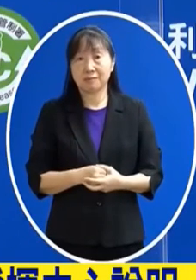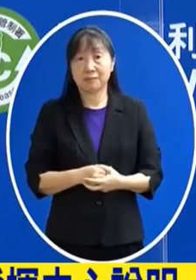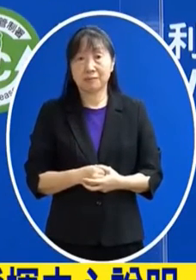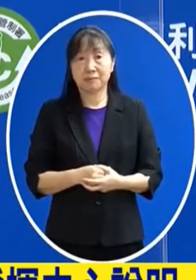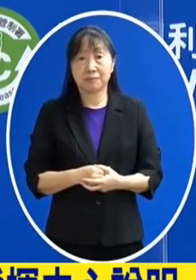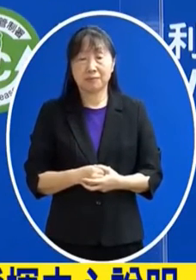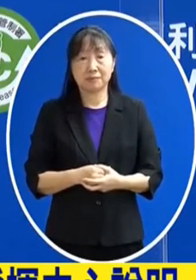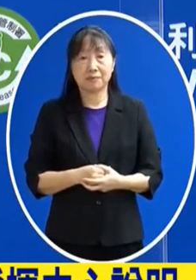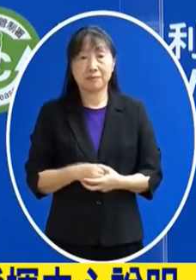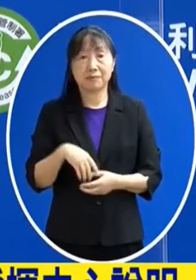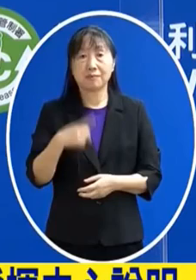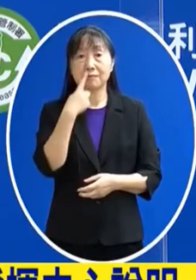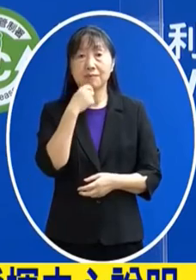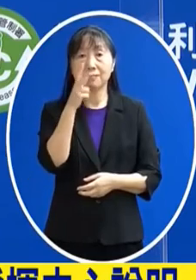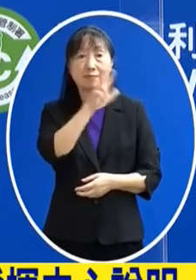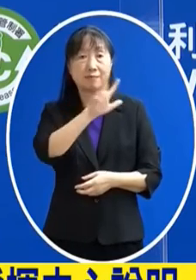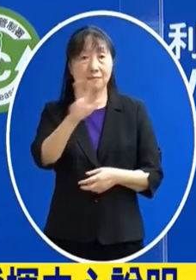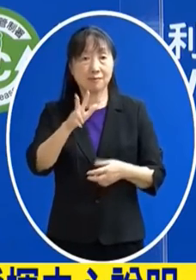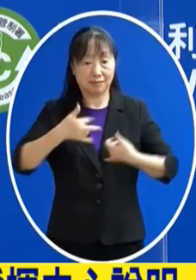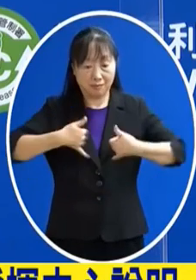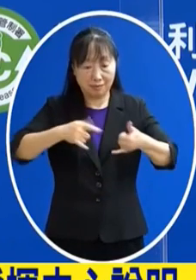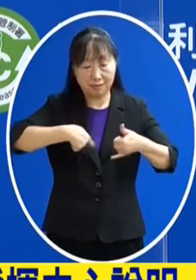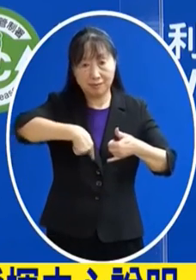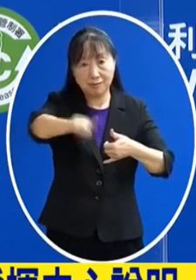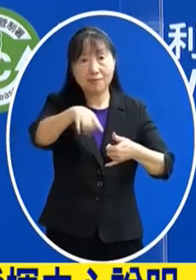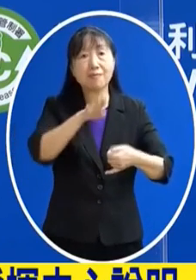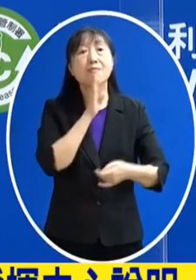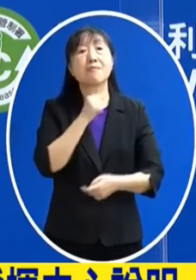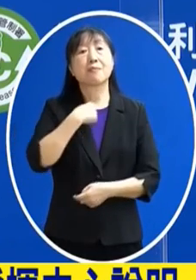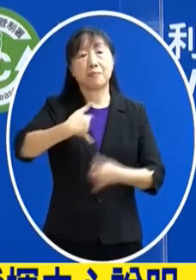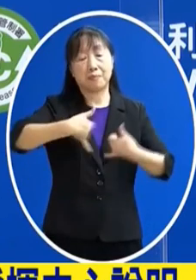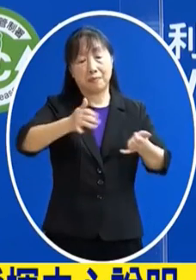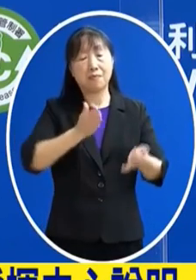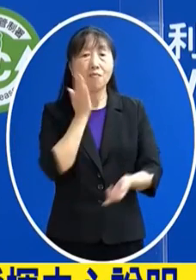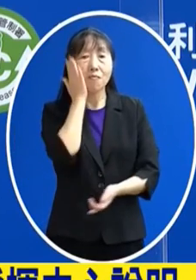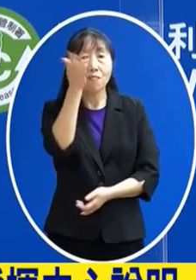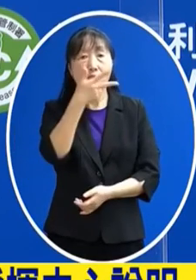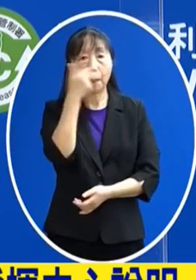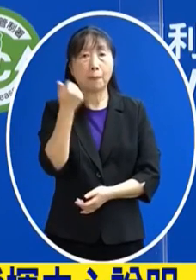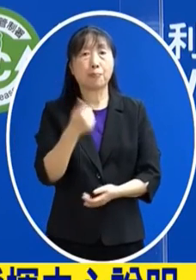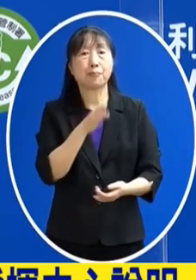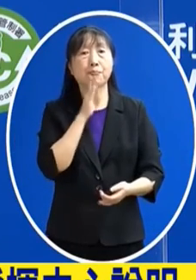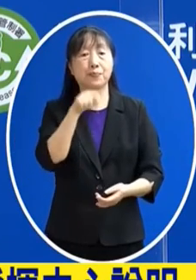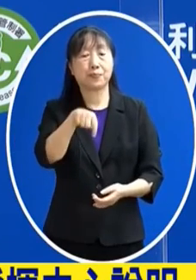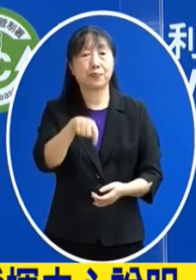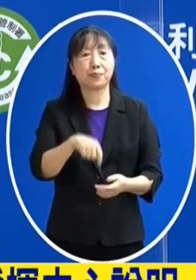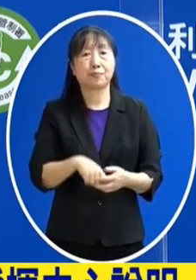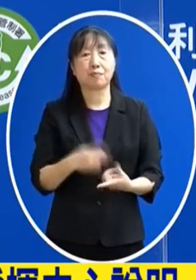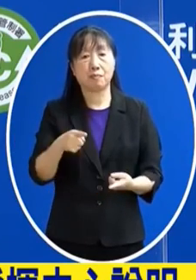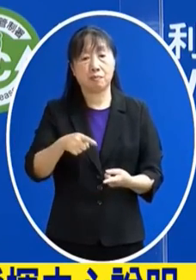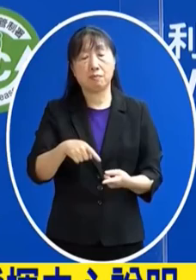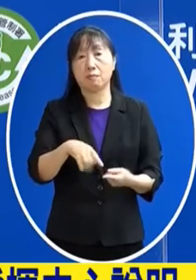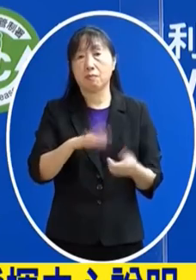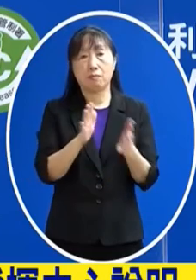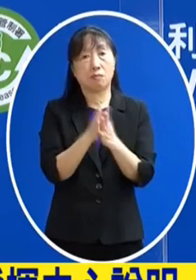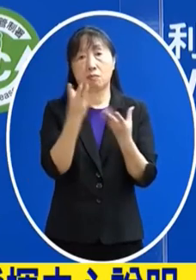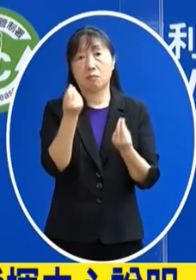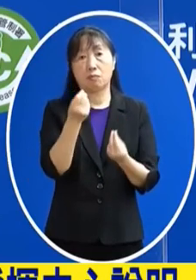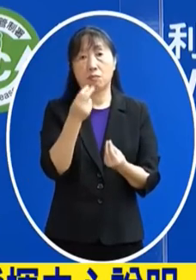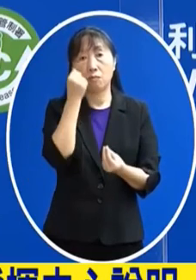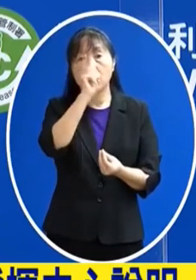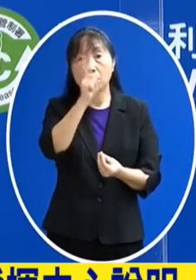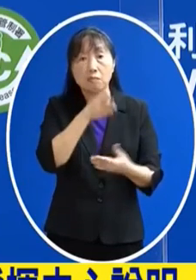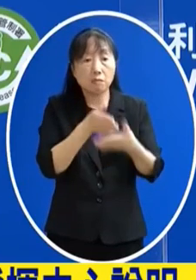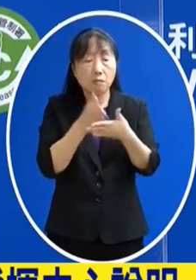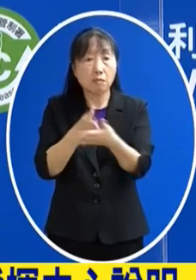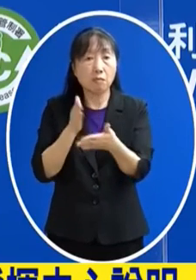像这样的一个绿色通道表示说很通行无阻的意思了哈，就中间没有什么特别的阻隔